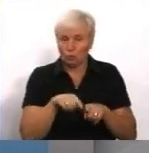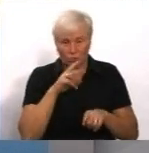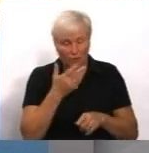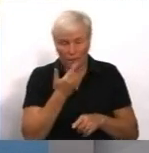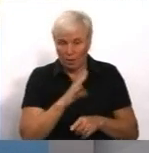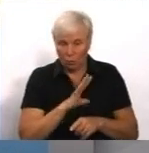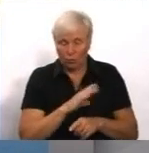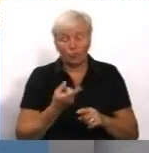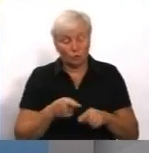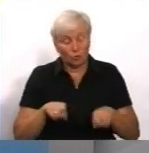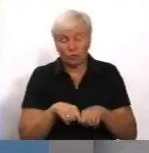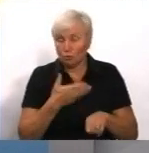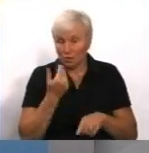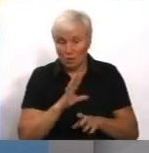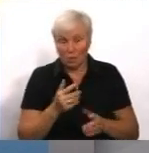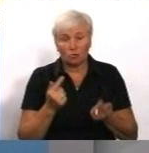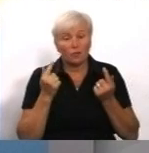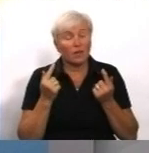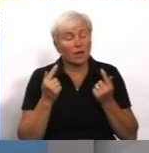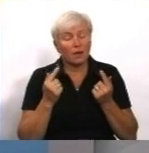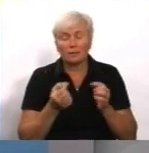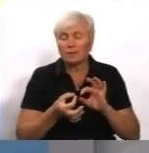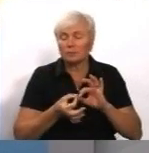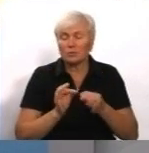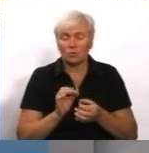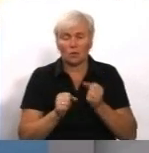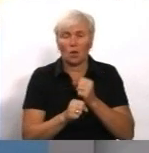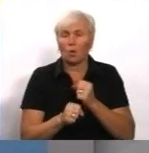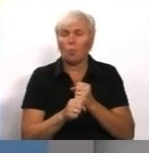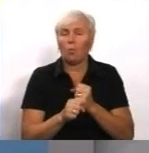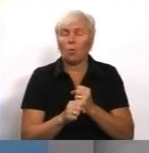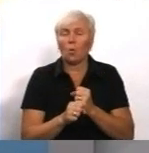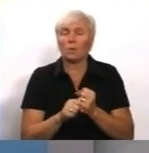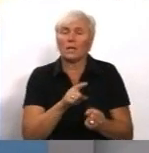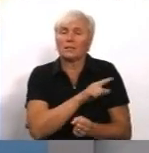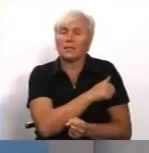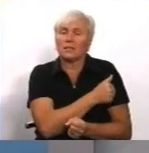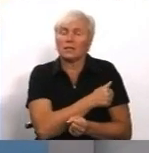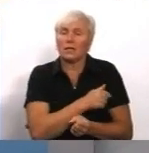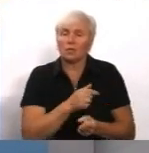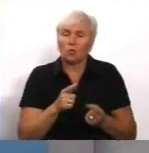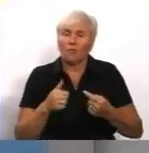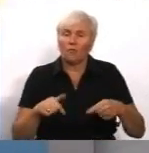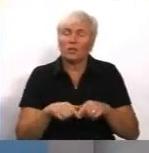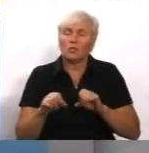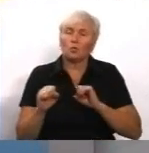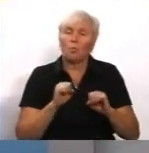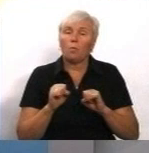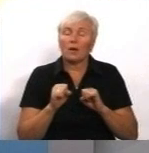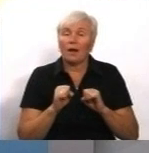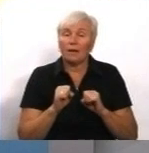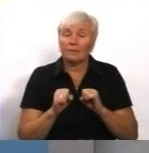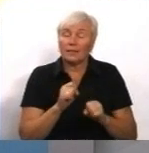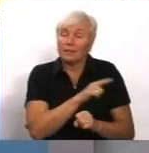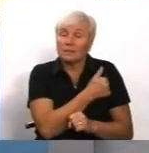це дуже велика титанічна робота спеціалістів санітарного відділу чи управління санітарного